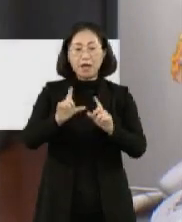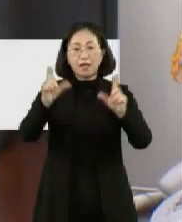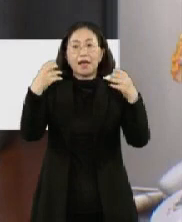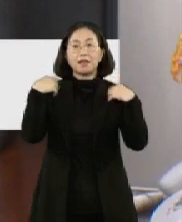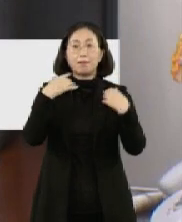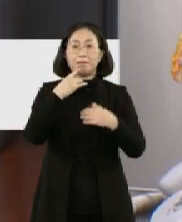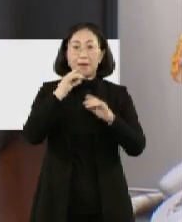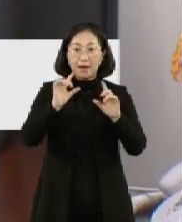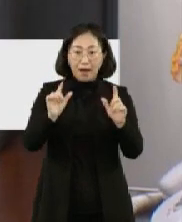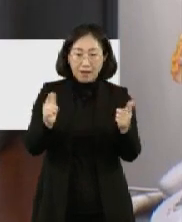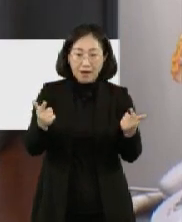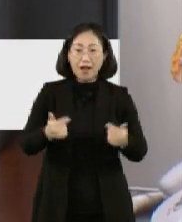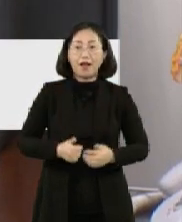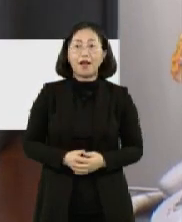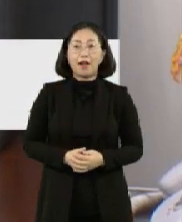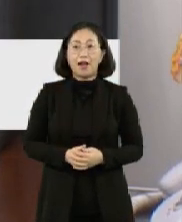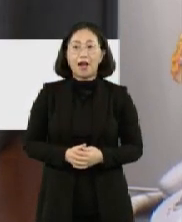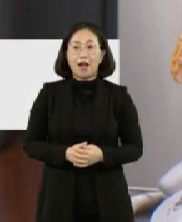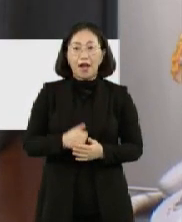기상청뿐만 아니라